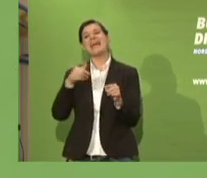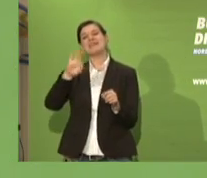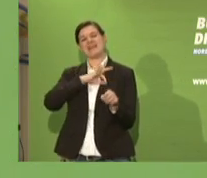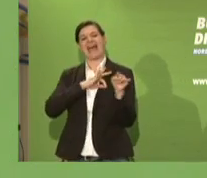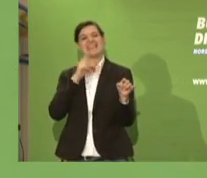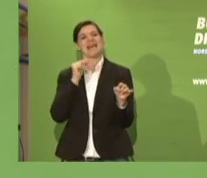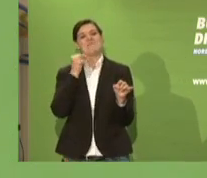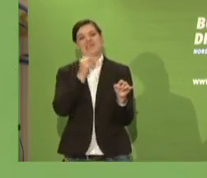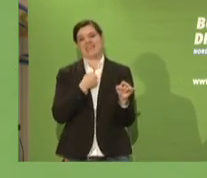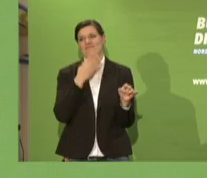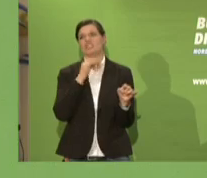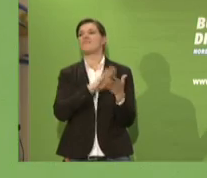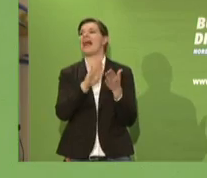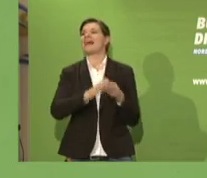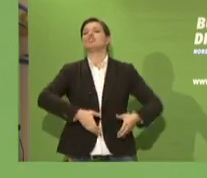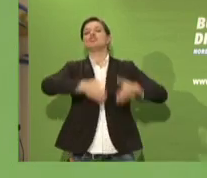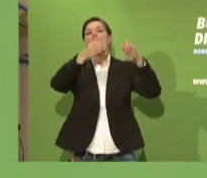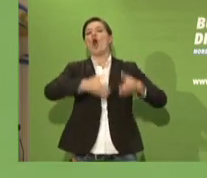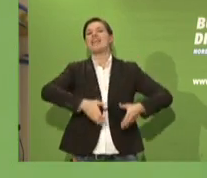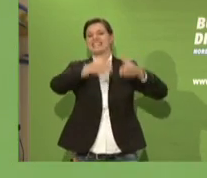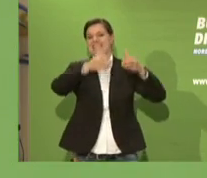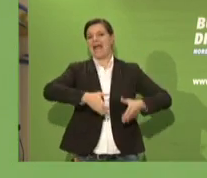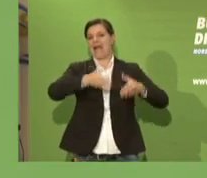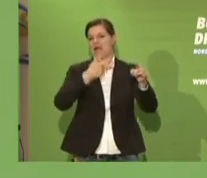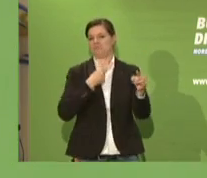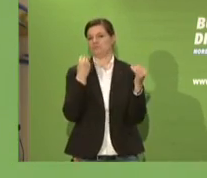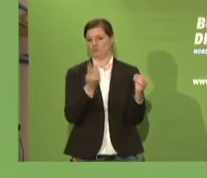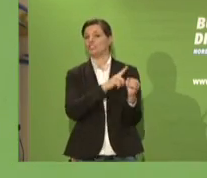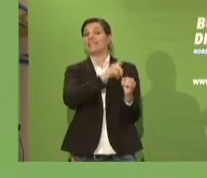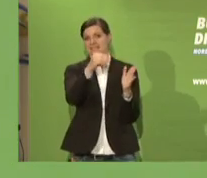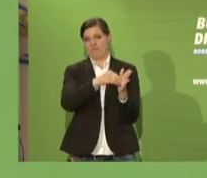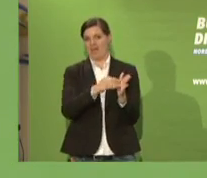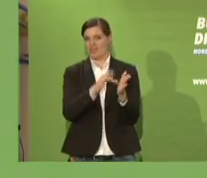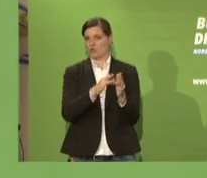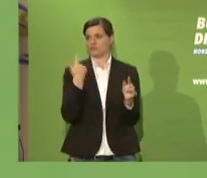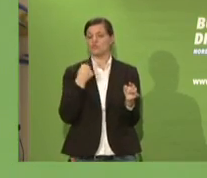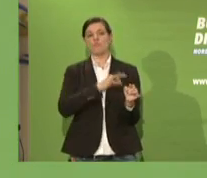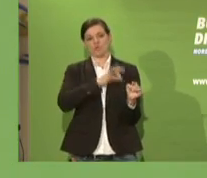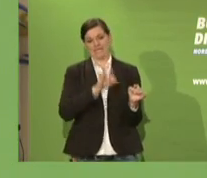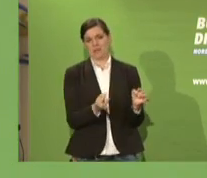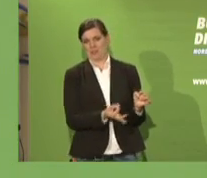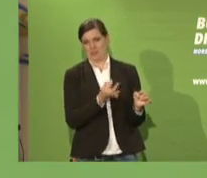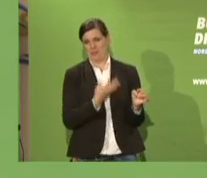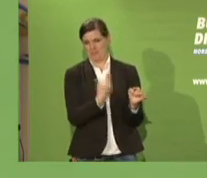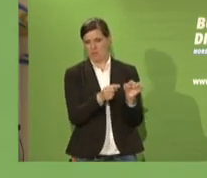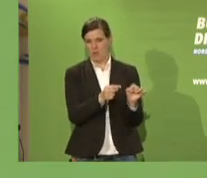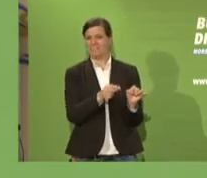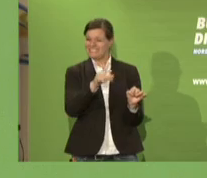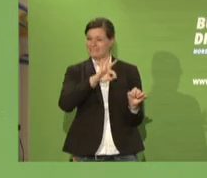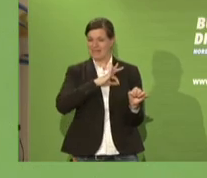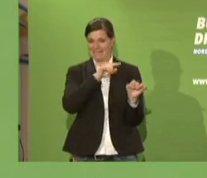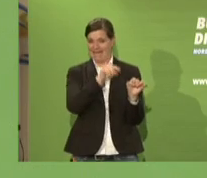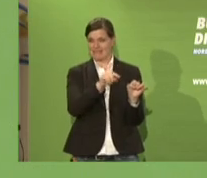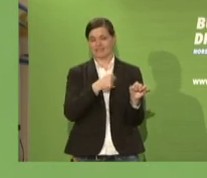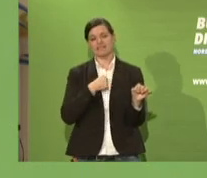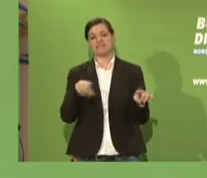die in den Säulendiagrammen nicht mehr auftaucht, weil sie nur noch ganz, ganz wenige Prozente bekommt. Nicht nur das, diesen Fehler